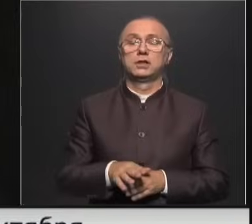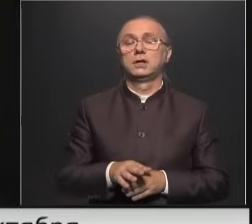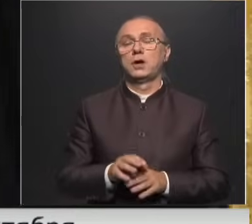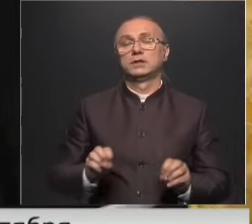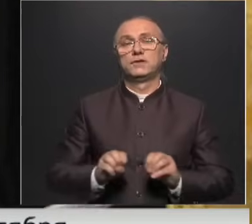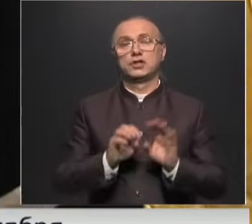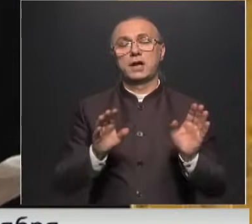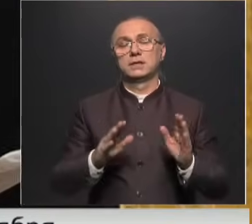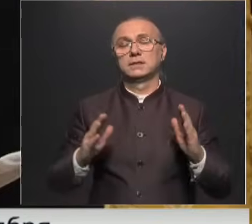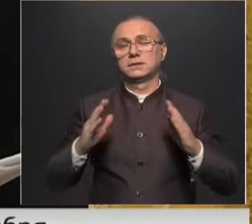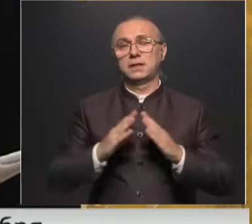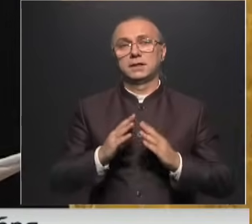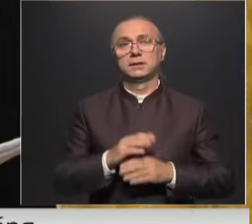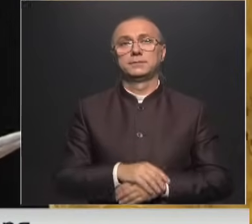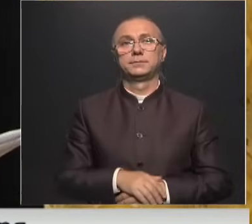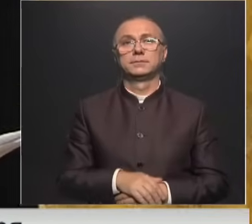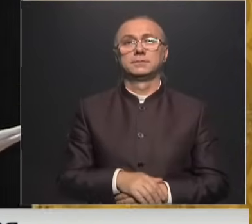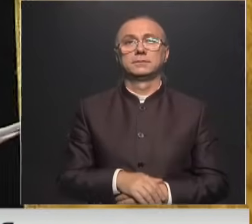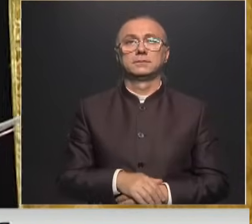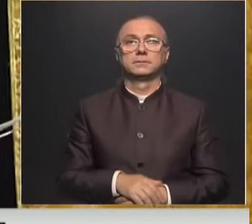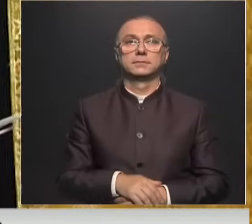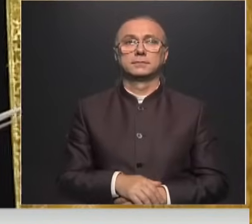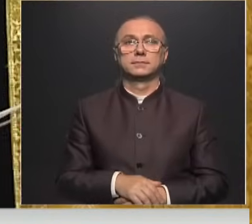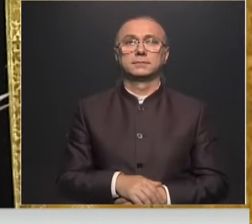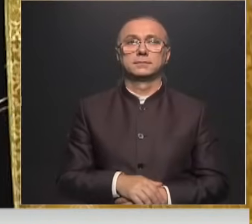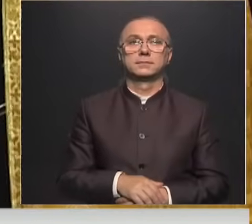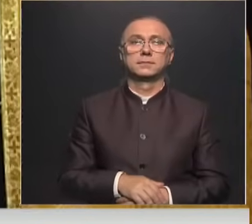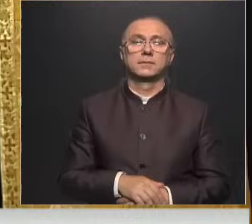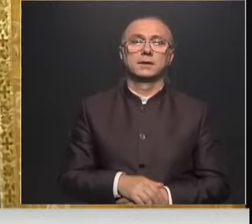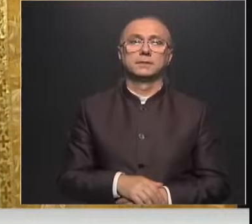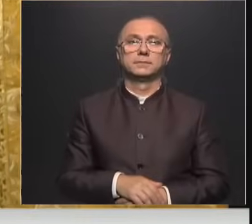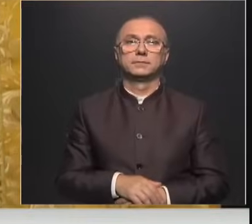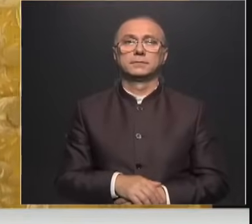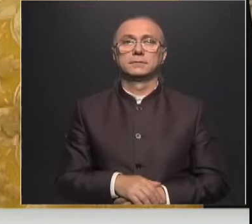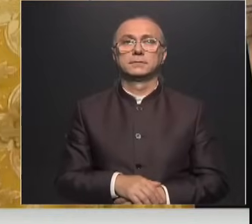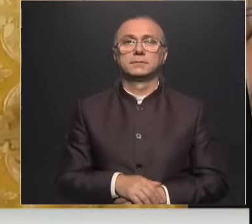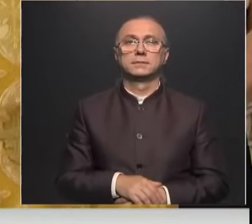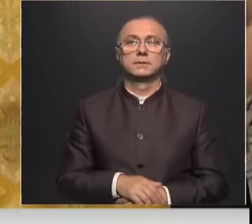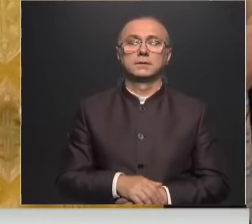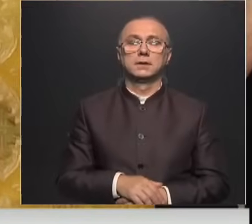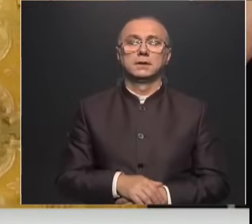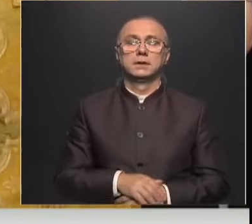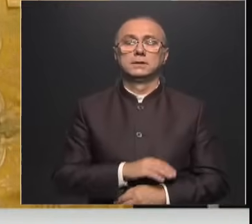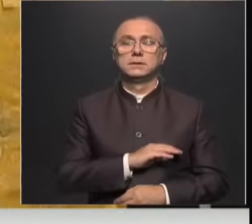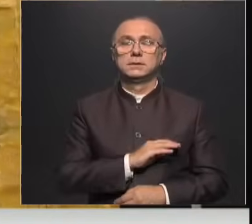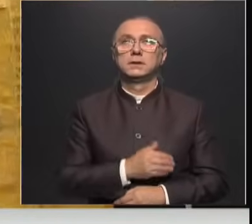здания. Делателям благопоспеши и дела рук исправи, и в совершении силою Пресвятаго Твоего Духа произвести сотвори.